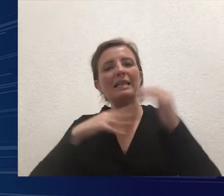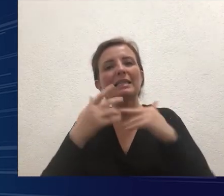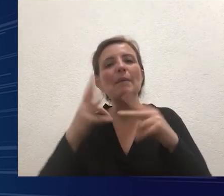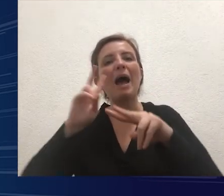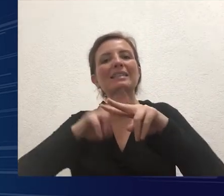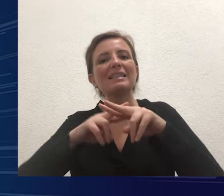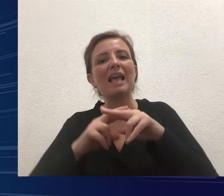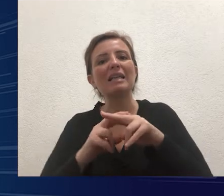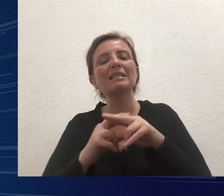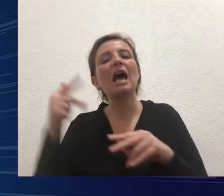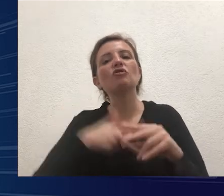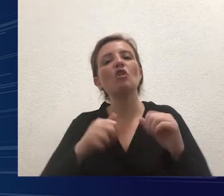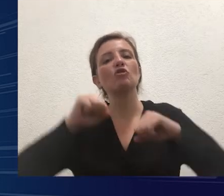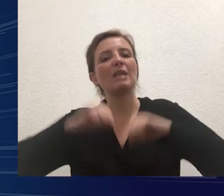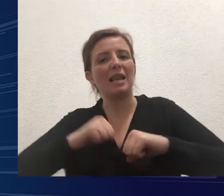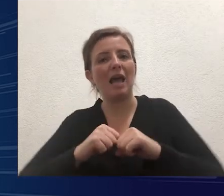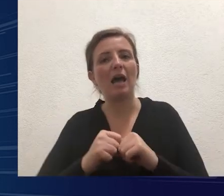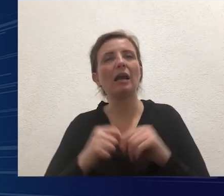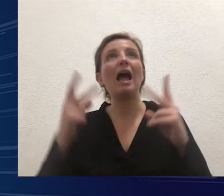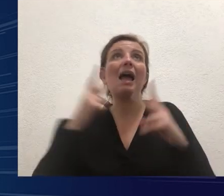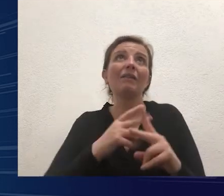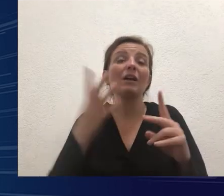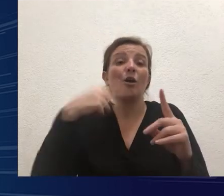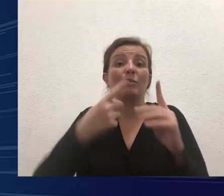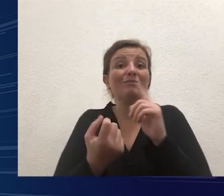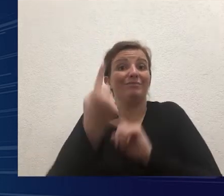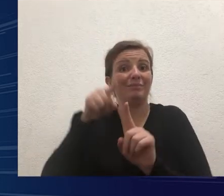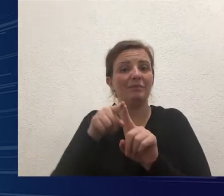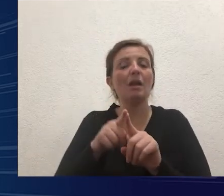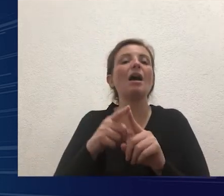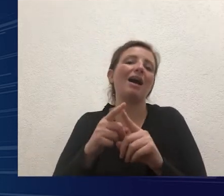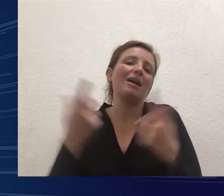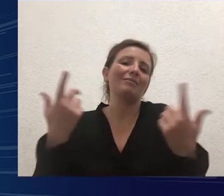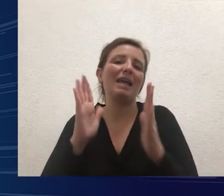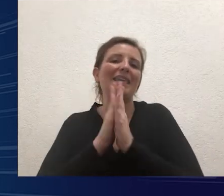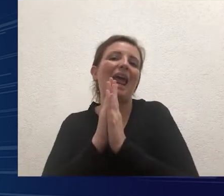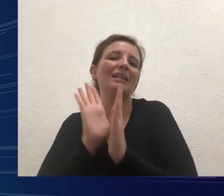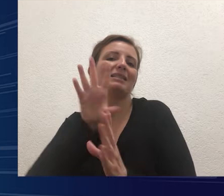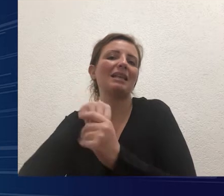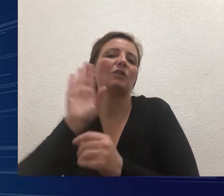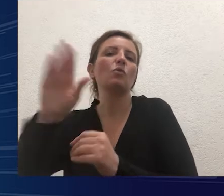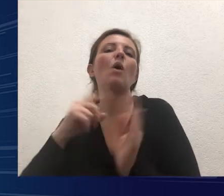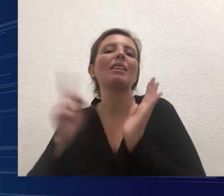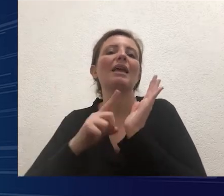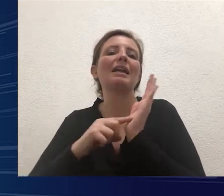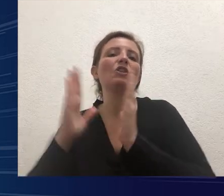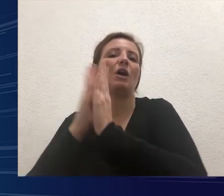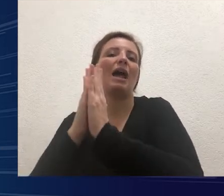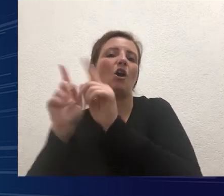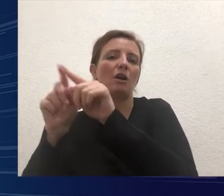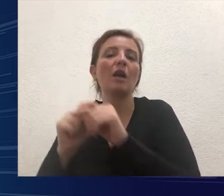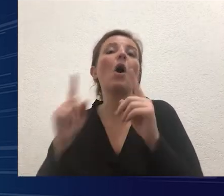sistema di assistenza socio sanitaria che spesso nasce nel seno della chiesa cattolica e del diritto